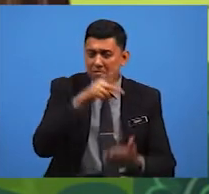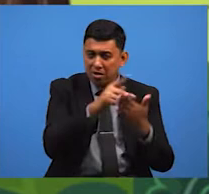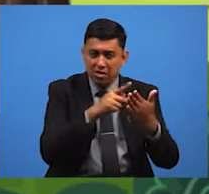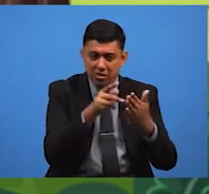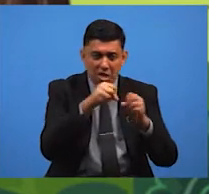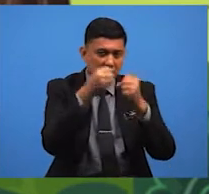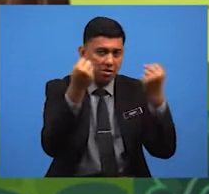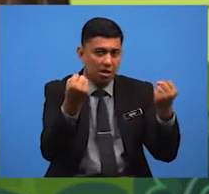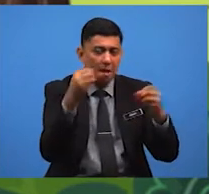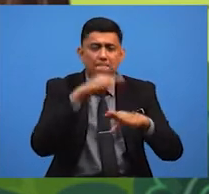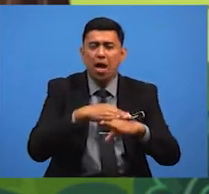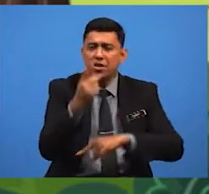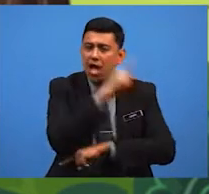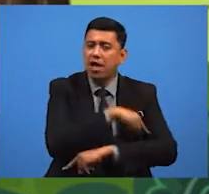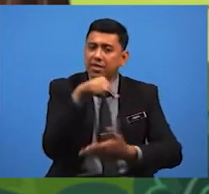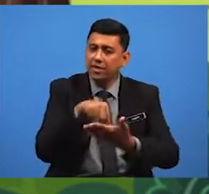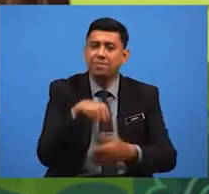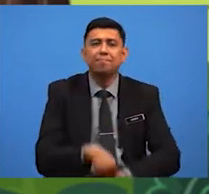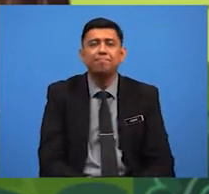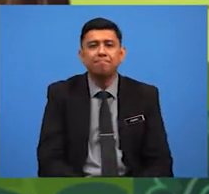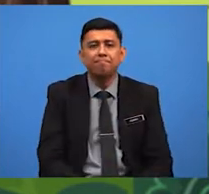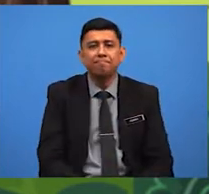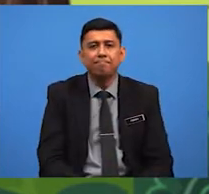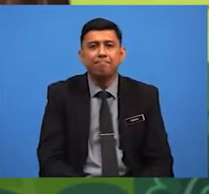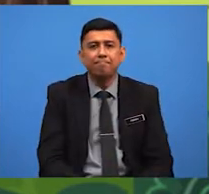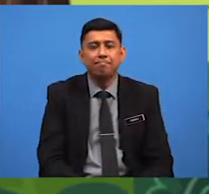komponen sastra pada hari ini.